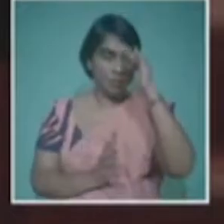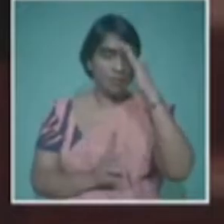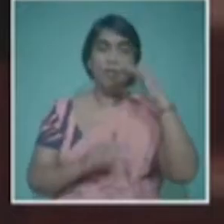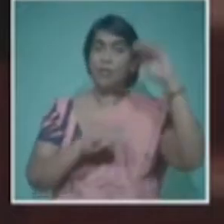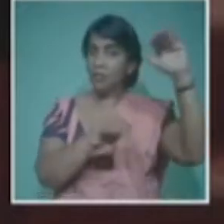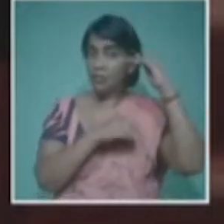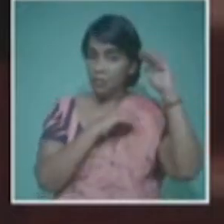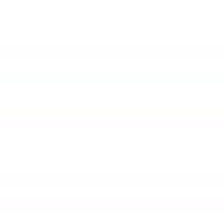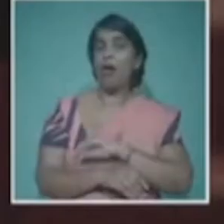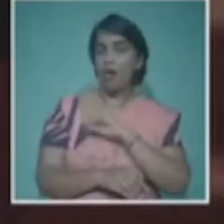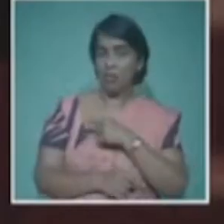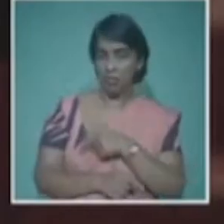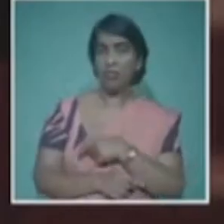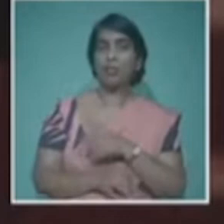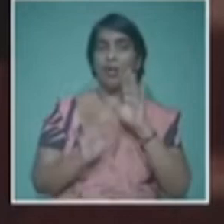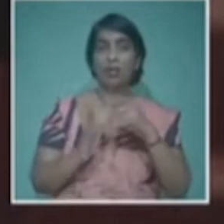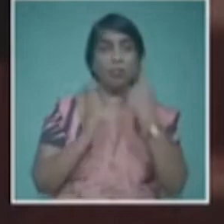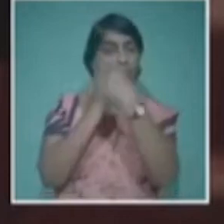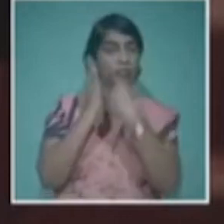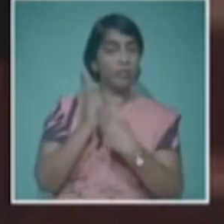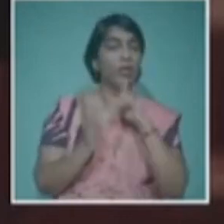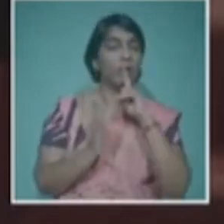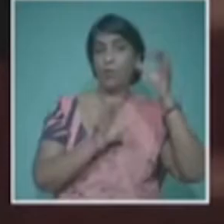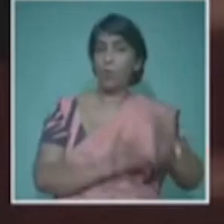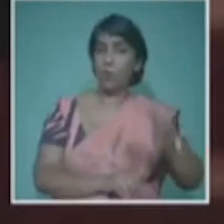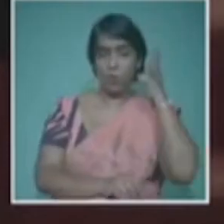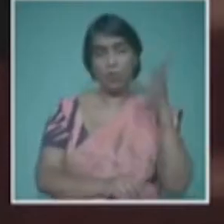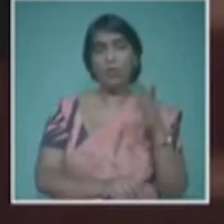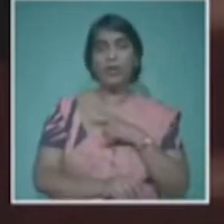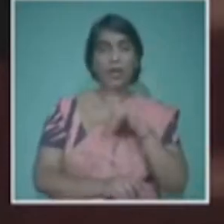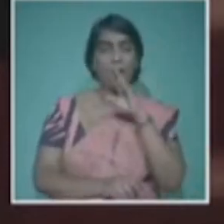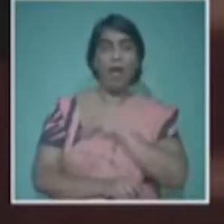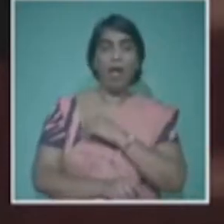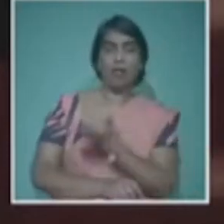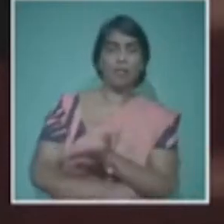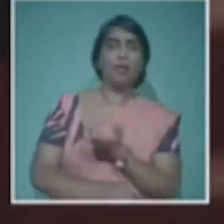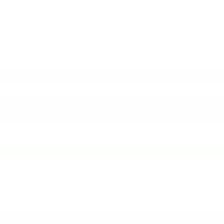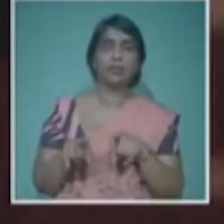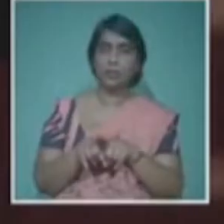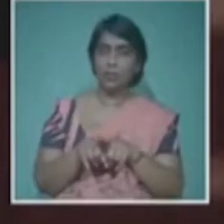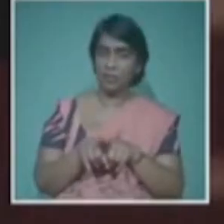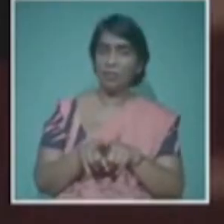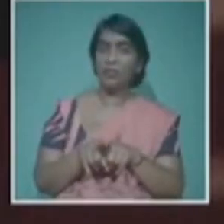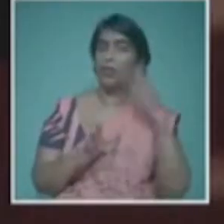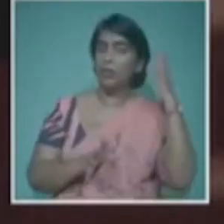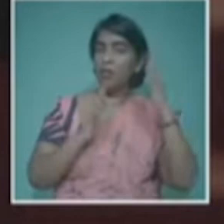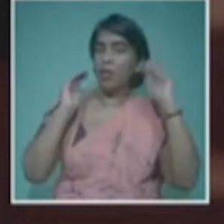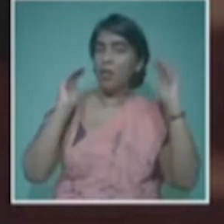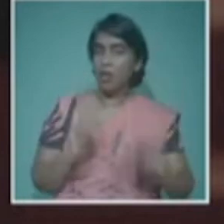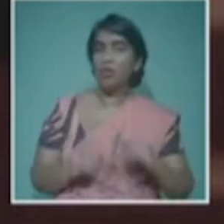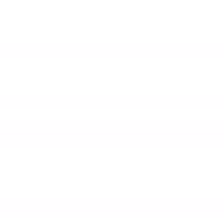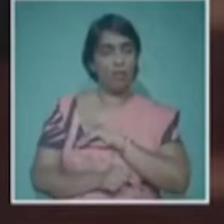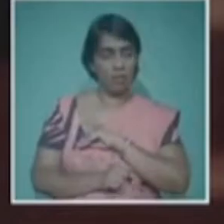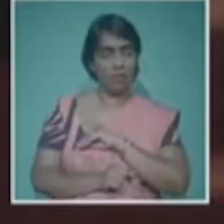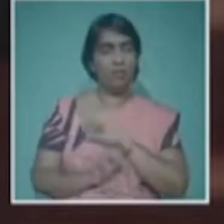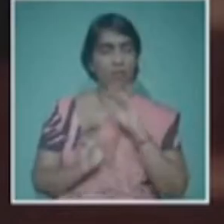ආනයන වලින් ගන්නා වූ ආදායම. හැබැයි අපි ලයිස්තුවක් ගහලා කියනවා මේ බඩු ගේන්න දෙන්න එපා කියලා අපි ආදායම ඉල්ලනවා. ඉතින් මෙවැනි ලෝකයේ අඩුම රාජ්‍ය ආදායම